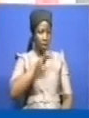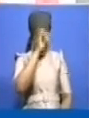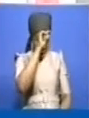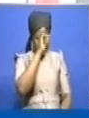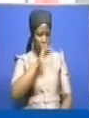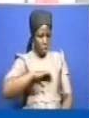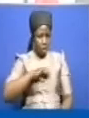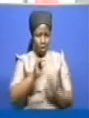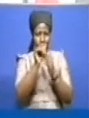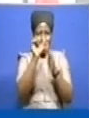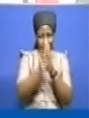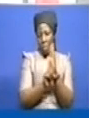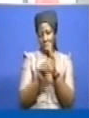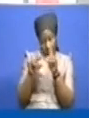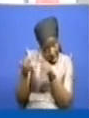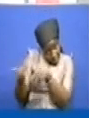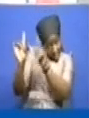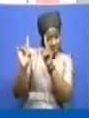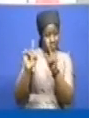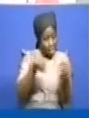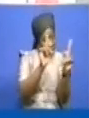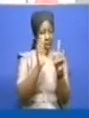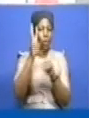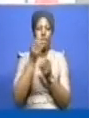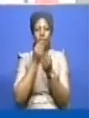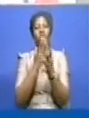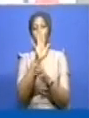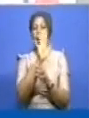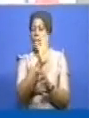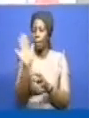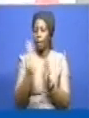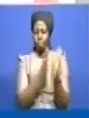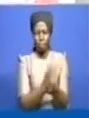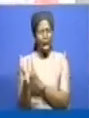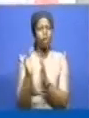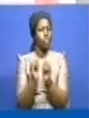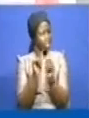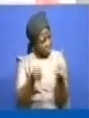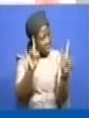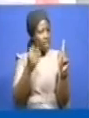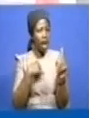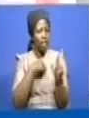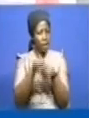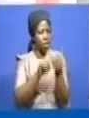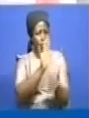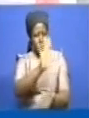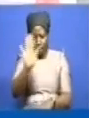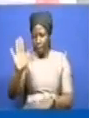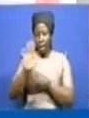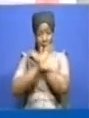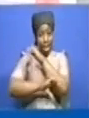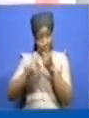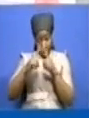Watawaambia nyinyi wenyewe mipangilio ile wako naye kuhusu inchi zao. Yangu ile nimetangaza